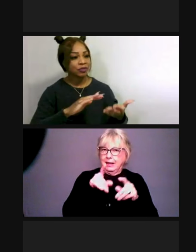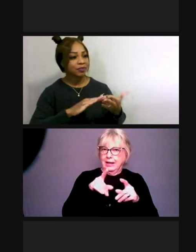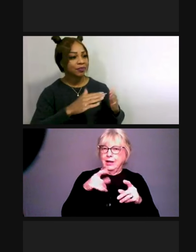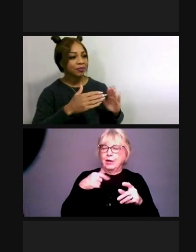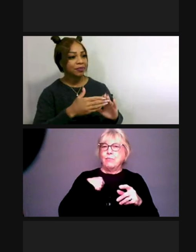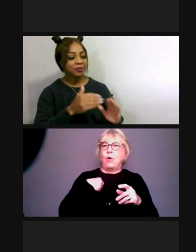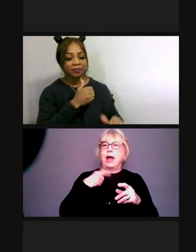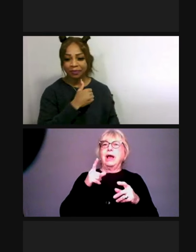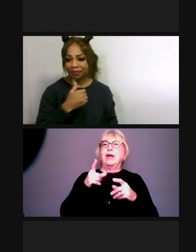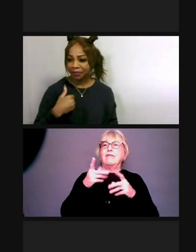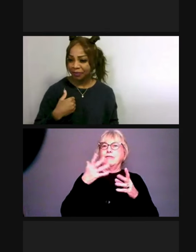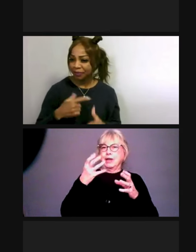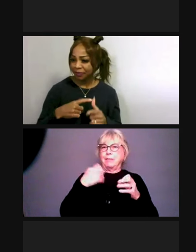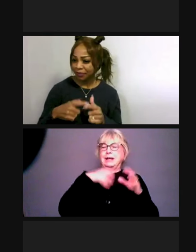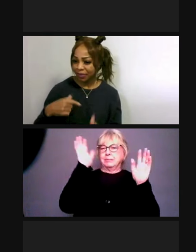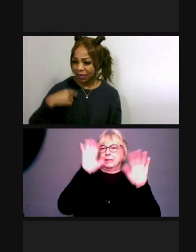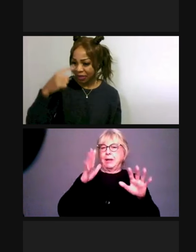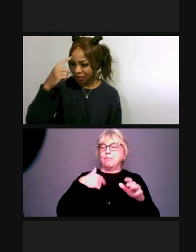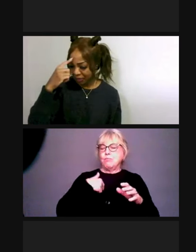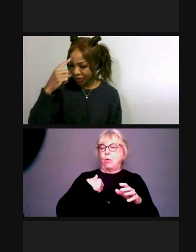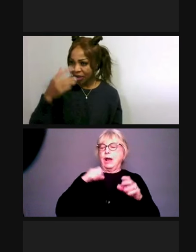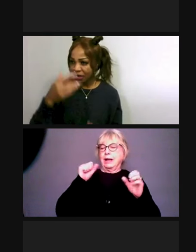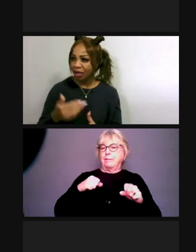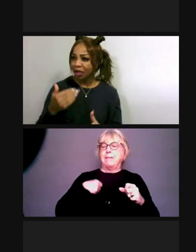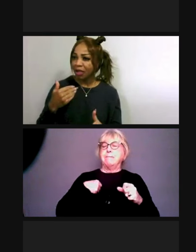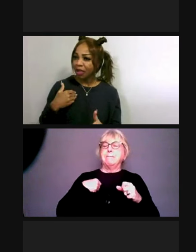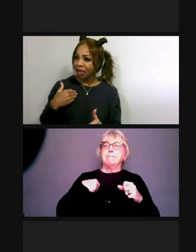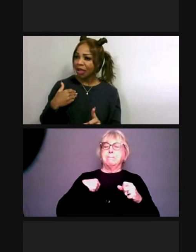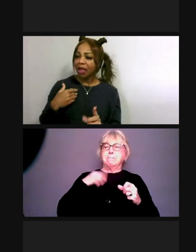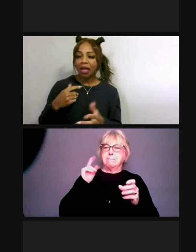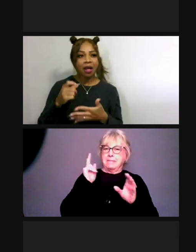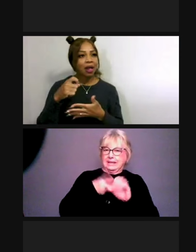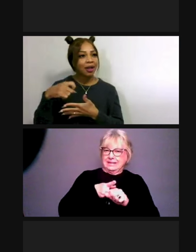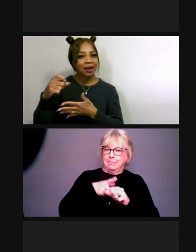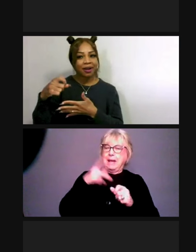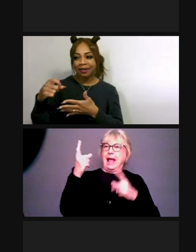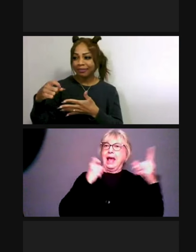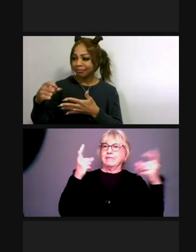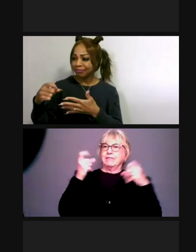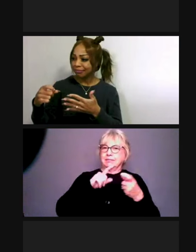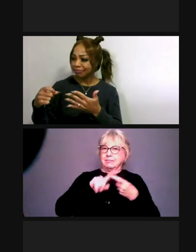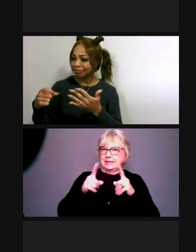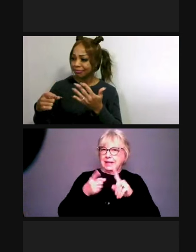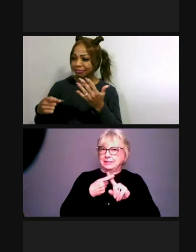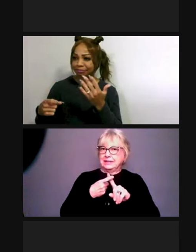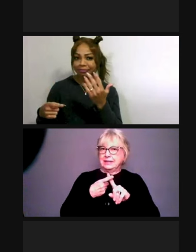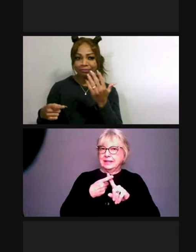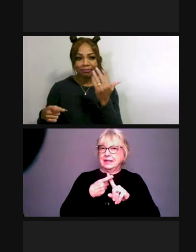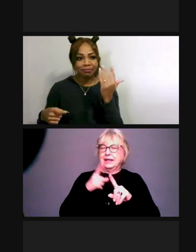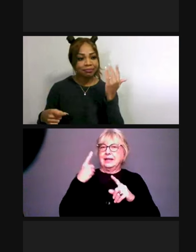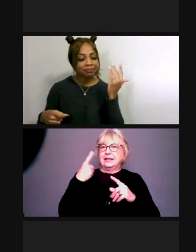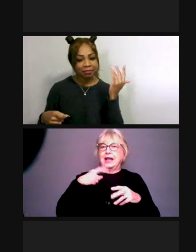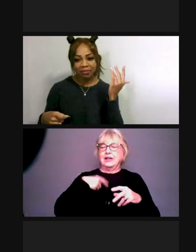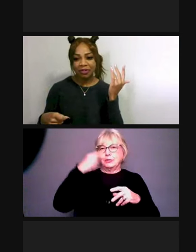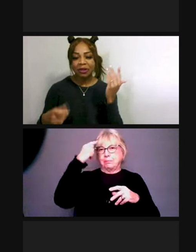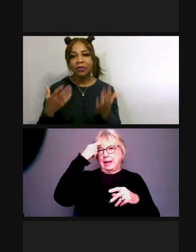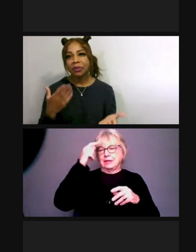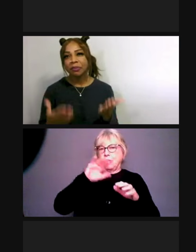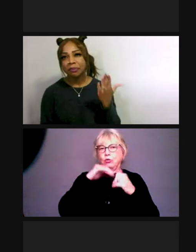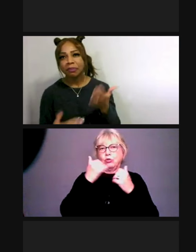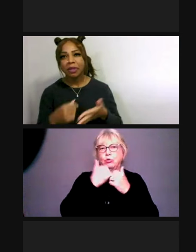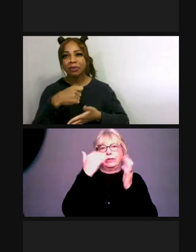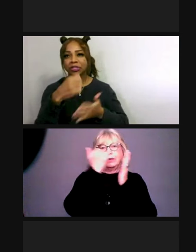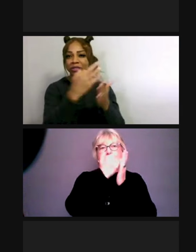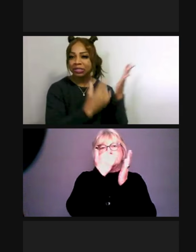pouvais participer ou je pouvais inviter mes amis. Et lorsque j'ai pensé à tous ces items sur ma liste,